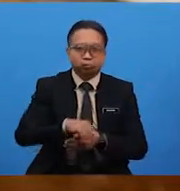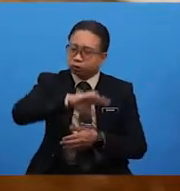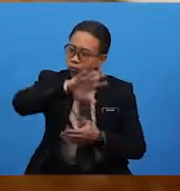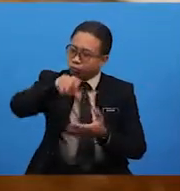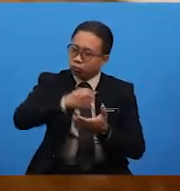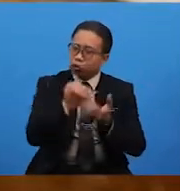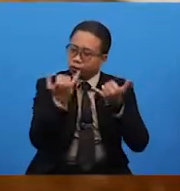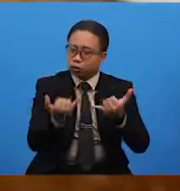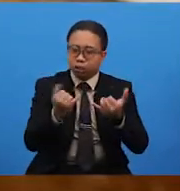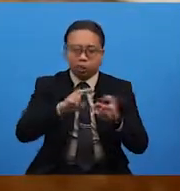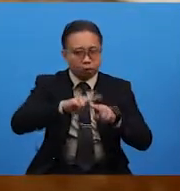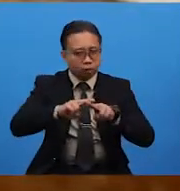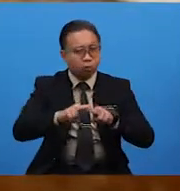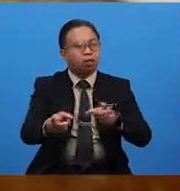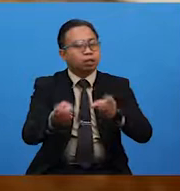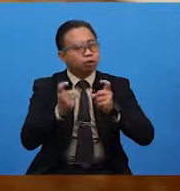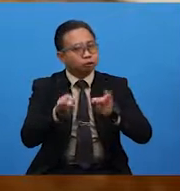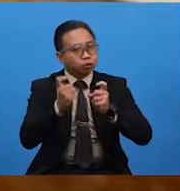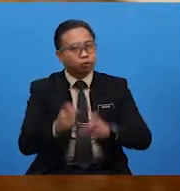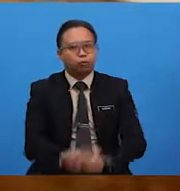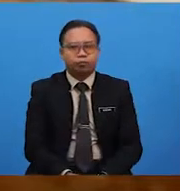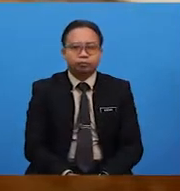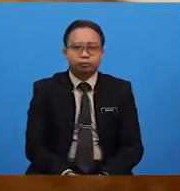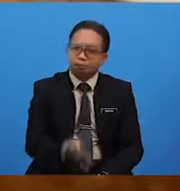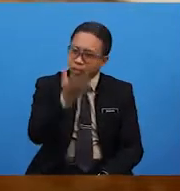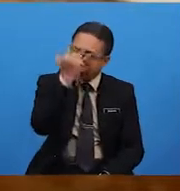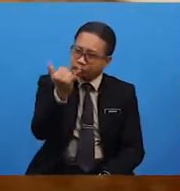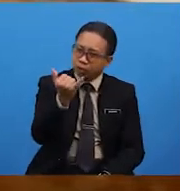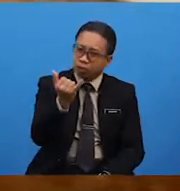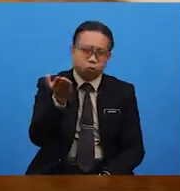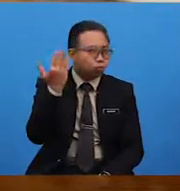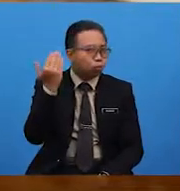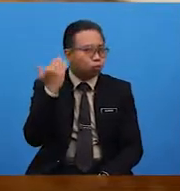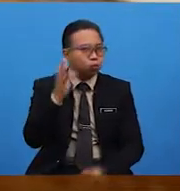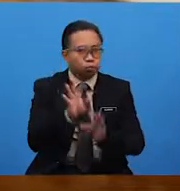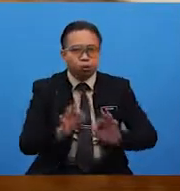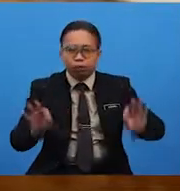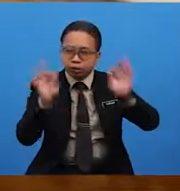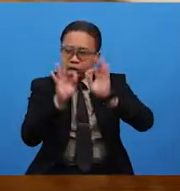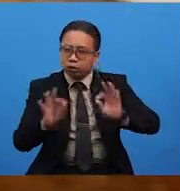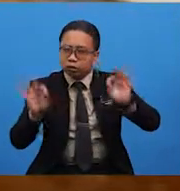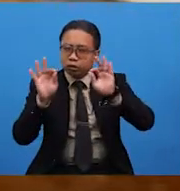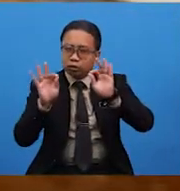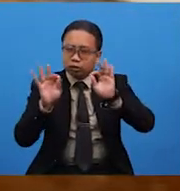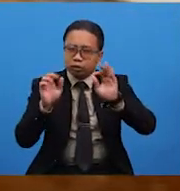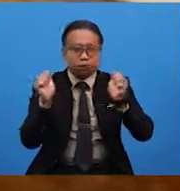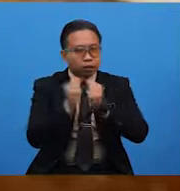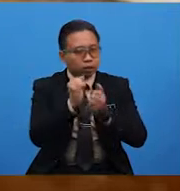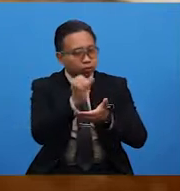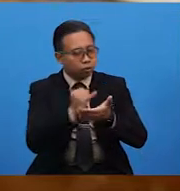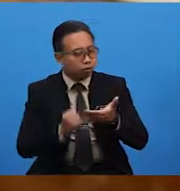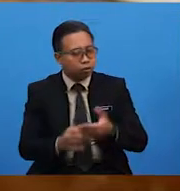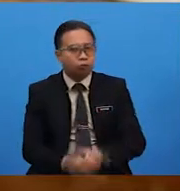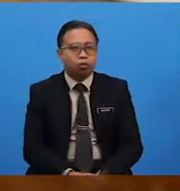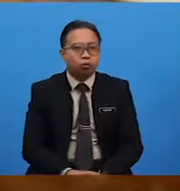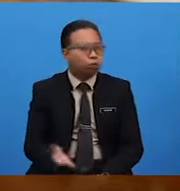laju-laju sekarang nih ya betul Kenapa pada ketika itu kebanyakan karya ataupun cerita digambarkan melalui lukisan sebab